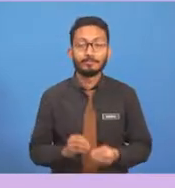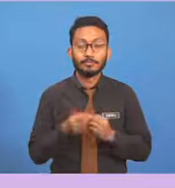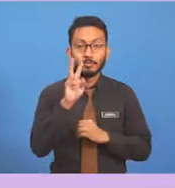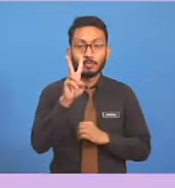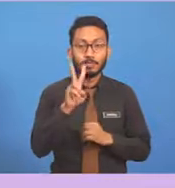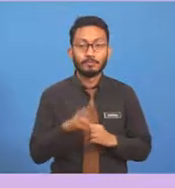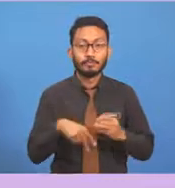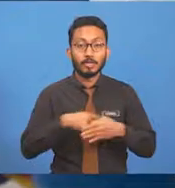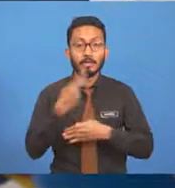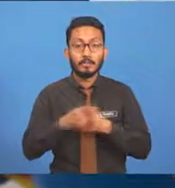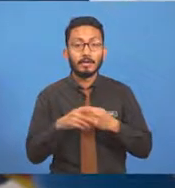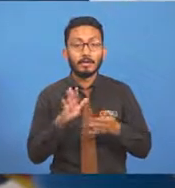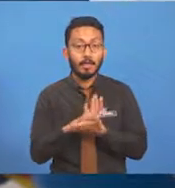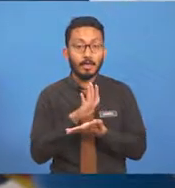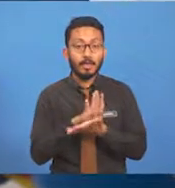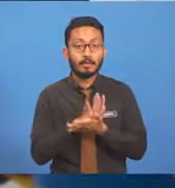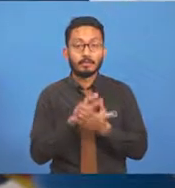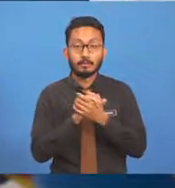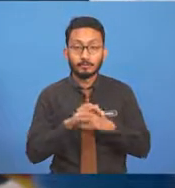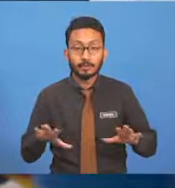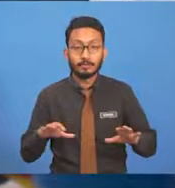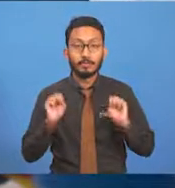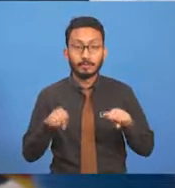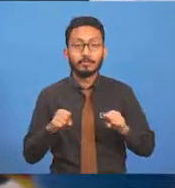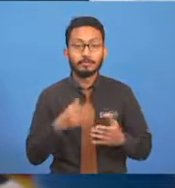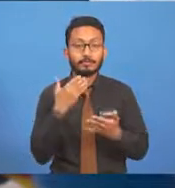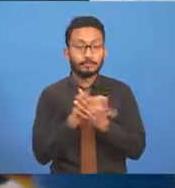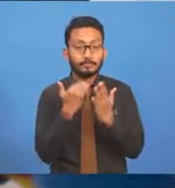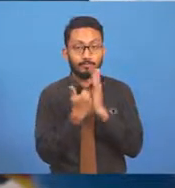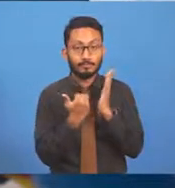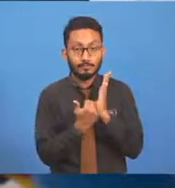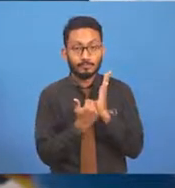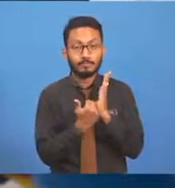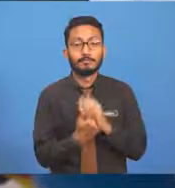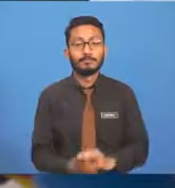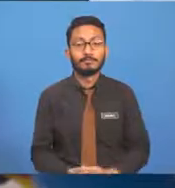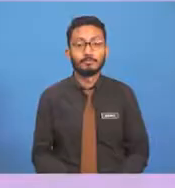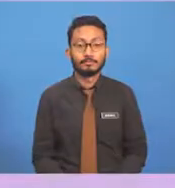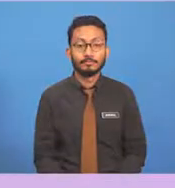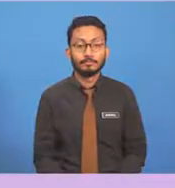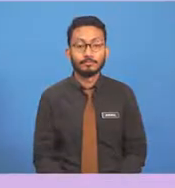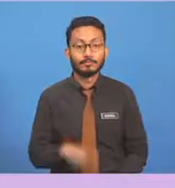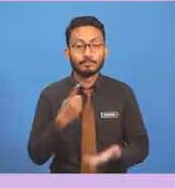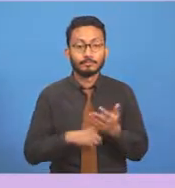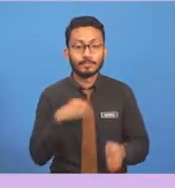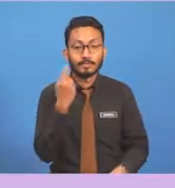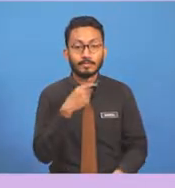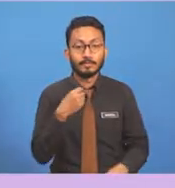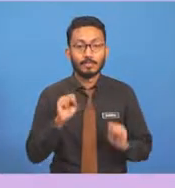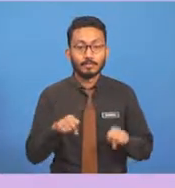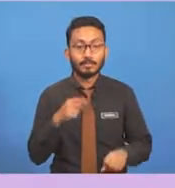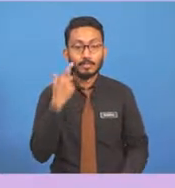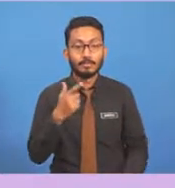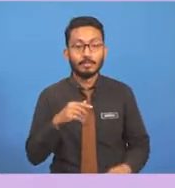Selamat. Boleh senaraikan siapakah yang murid-murid lihat dalam kedua-dua gambar tadi? Ya,